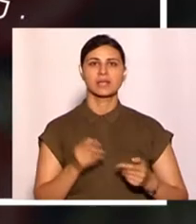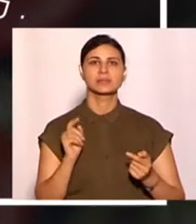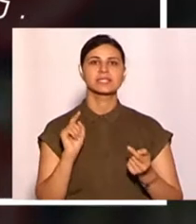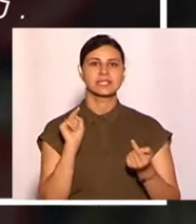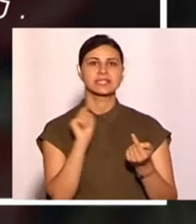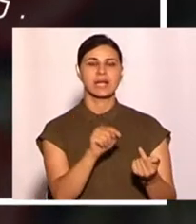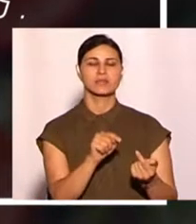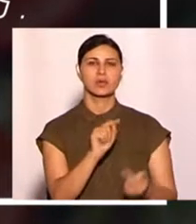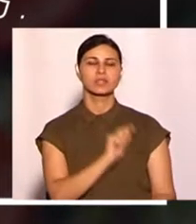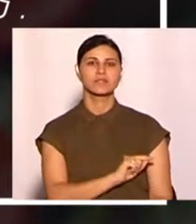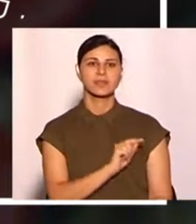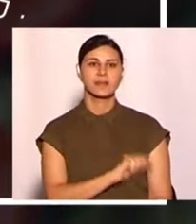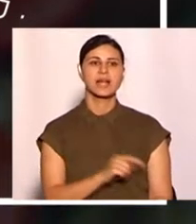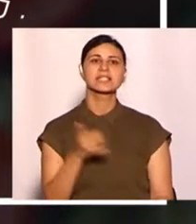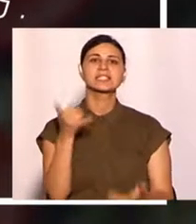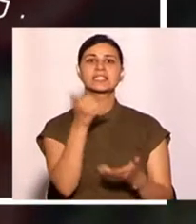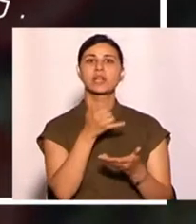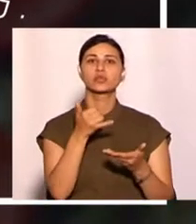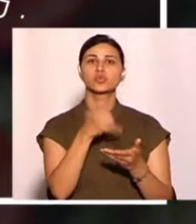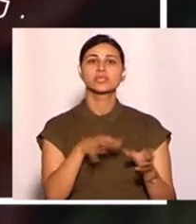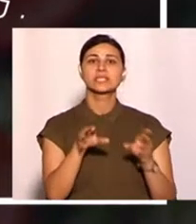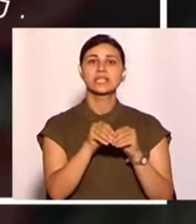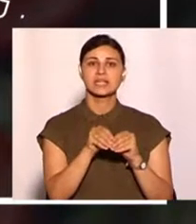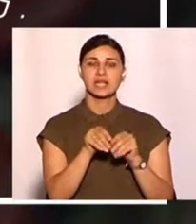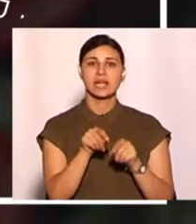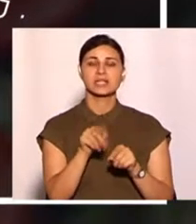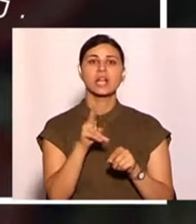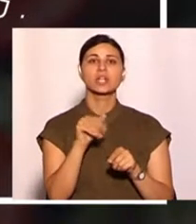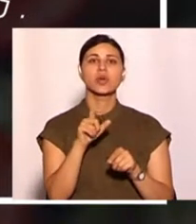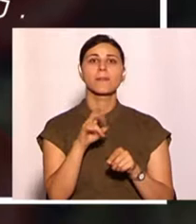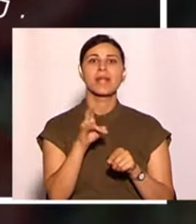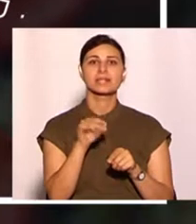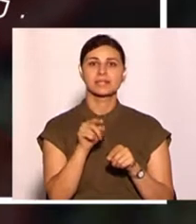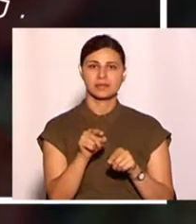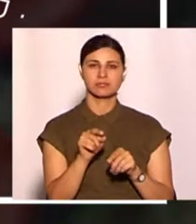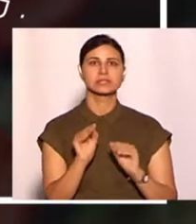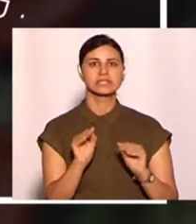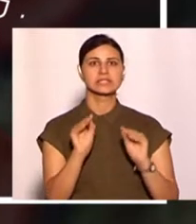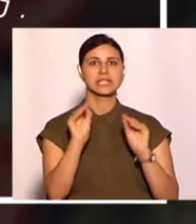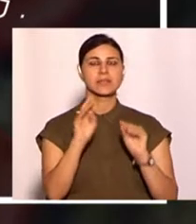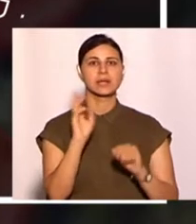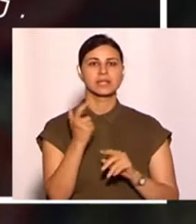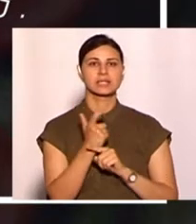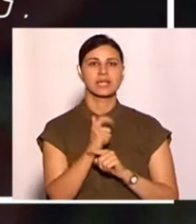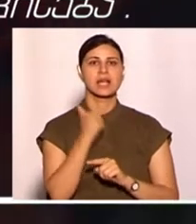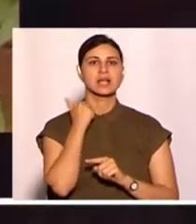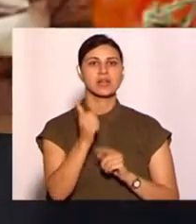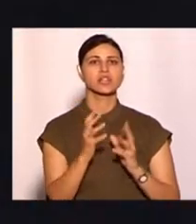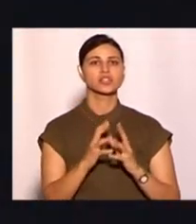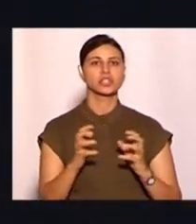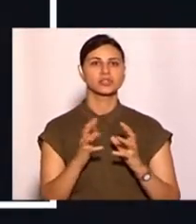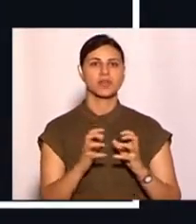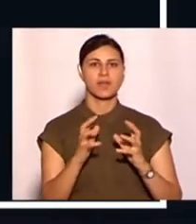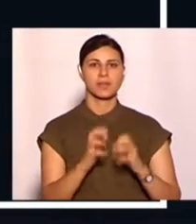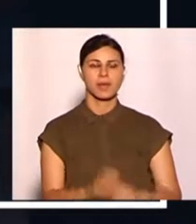საწინააღმდეგო თვისება. ზეითუნის ზეთთან კომბინაციაში ლიკოპინების შემადგენლობა იზრდება და უკეთესად შეიძლება.